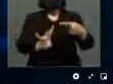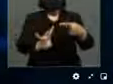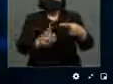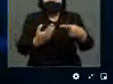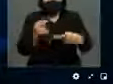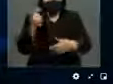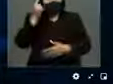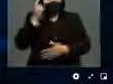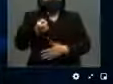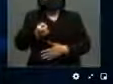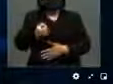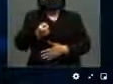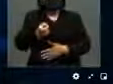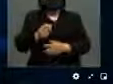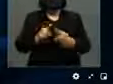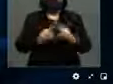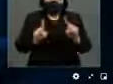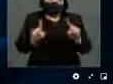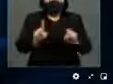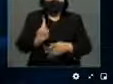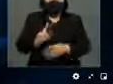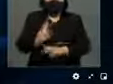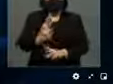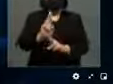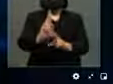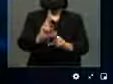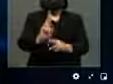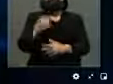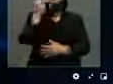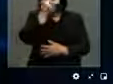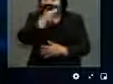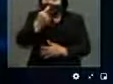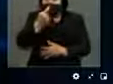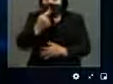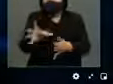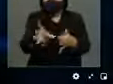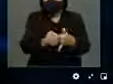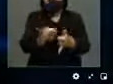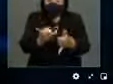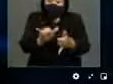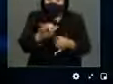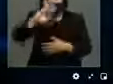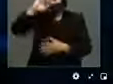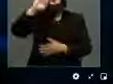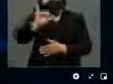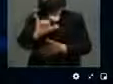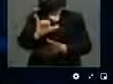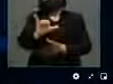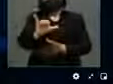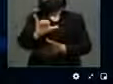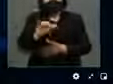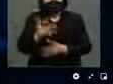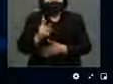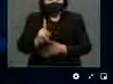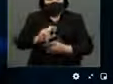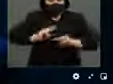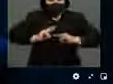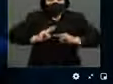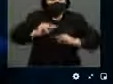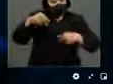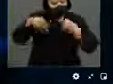เคยนะครับแต่ก็ต้องระมัดระวังสำหรับคนที่ยังไม่ป่วยที่มีโรคประจำตัวนี้ต้องดูแลท่านอย่างดี